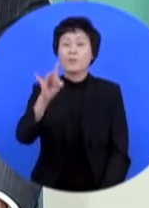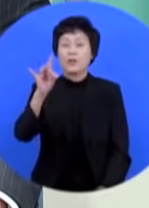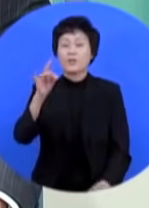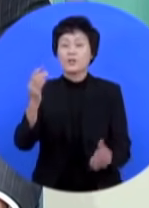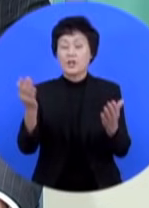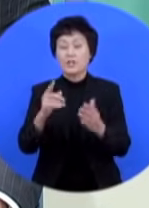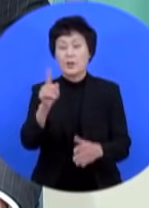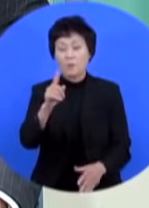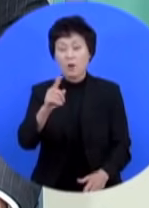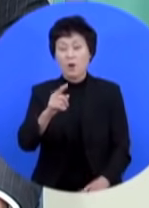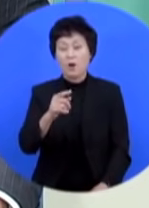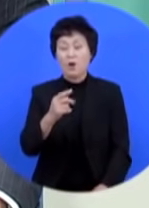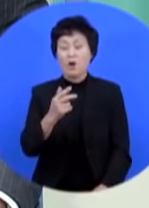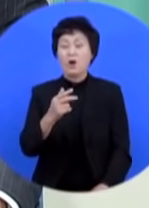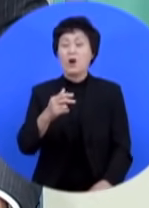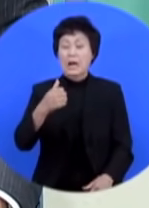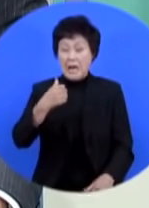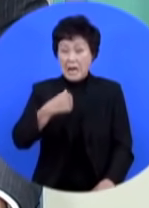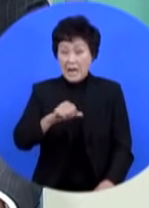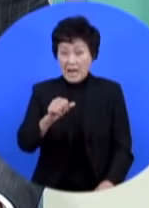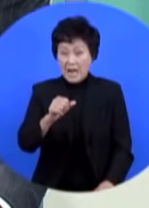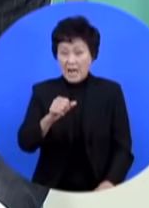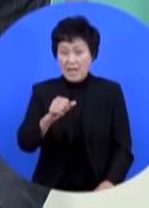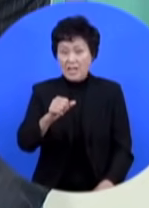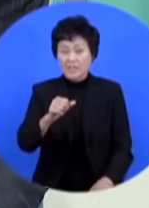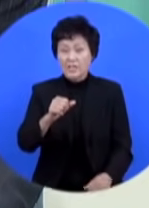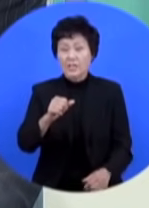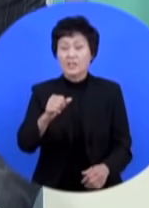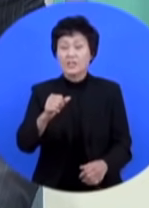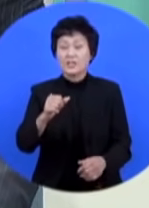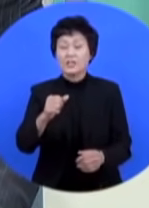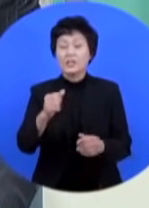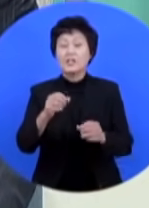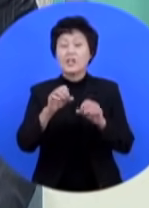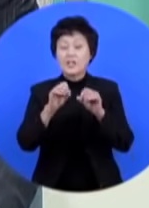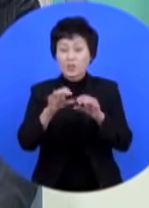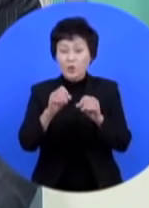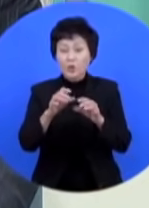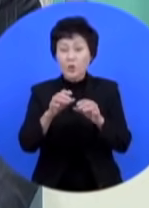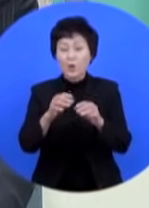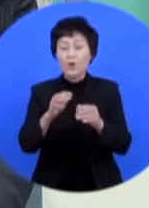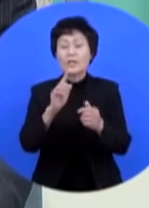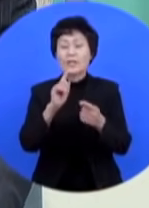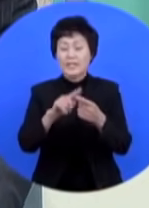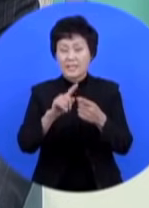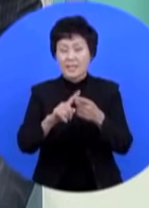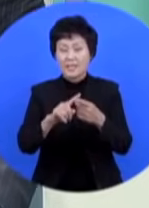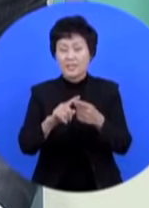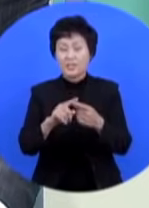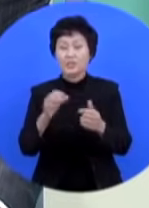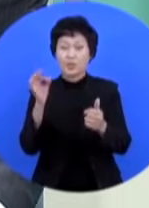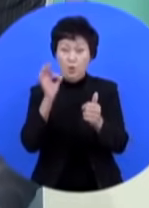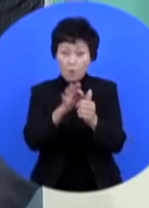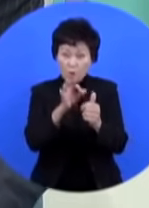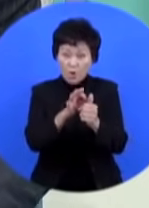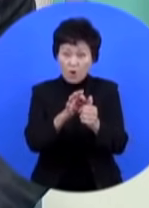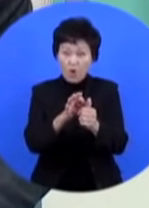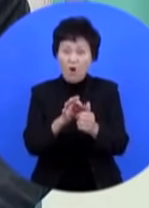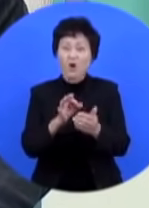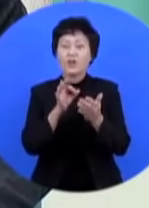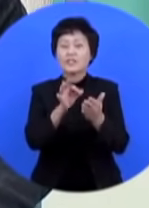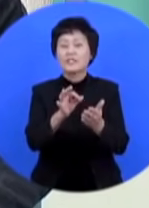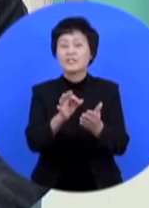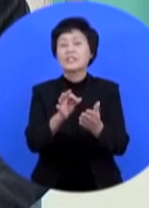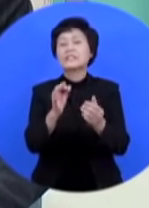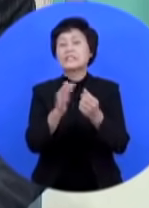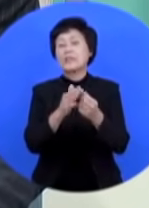선교하는 기념 사업회에 선교 후원금 전달하면서 시작이 됐거든요. 그래서 알게 됐어요. 네, 네, 네. 근데 그동안에